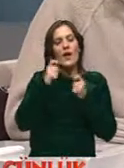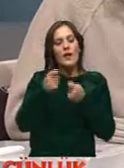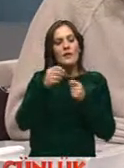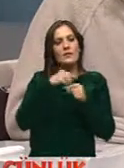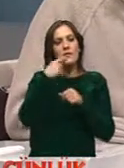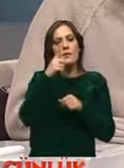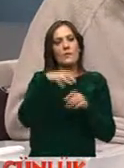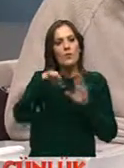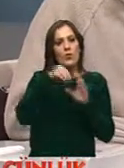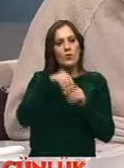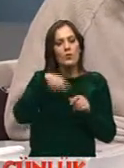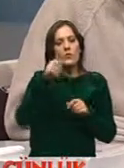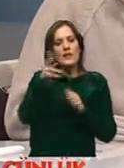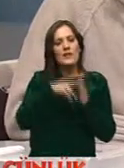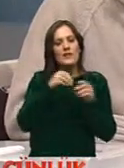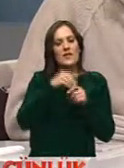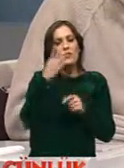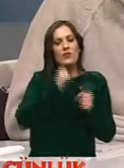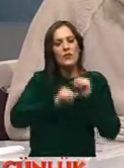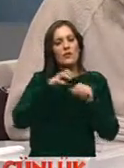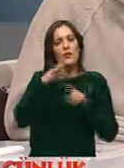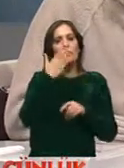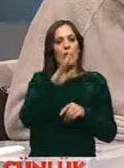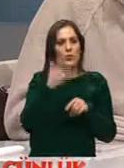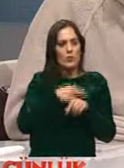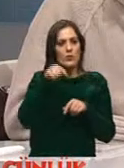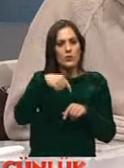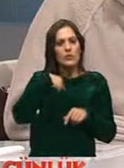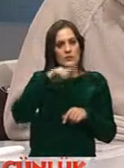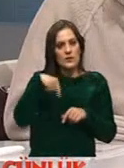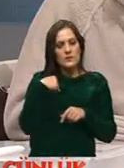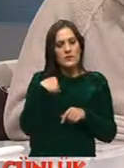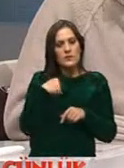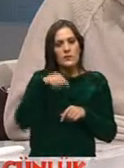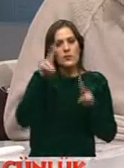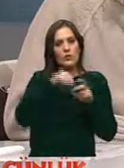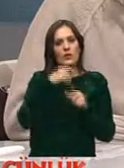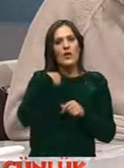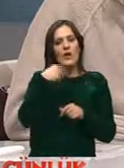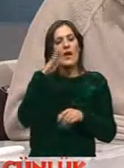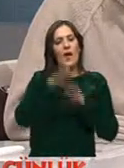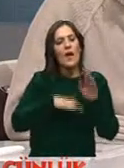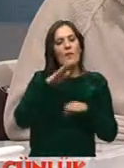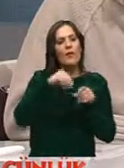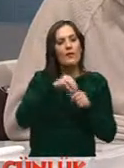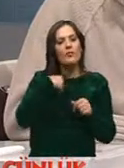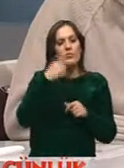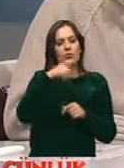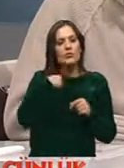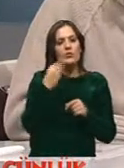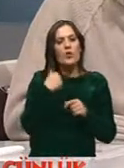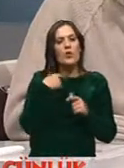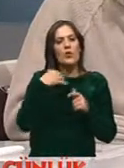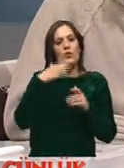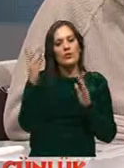bölüm, bir lisans programı yok örneğin. Bunu biz bu konuda emekliyoruz ülkemizde hala. Ve de